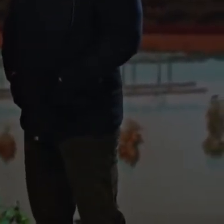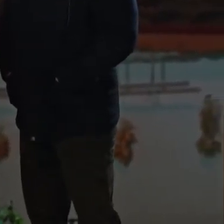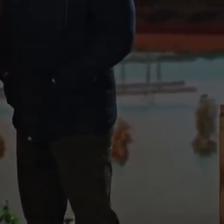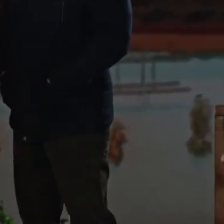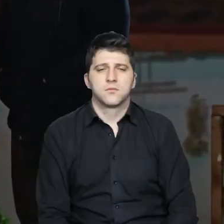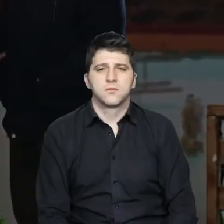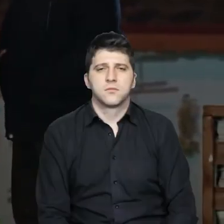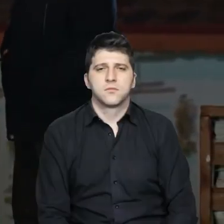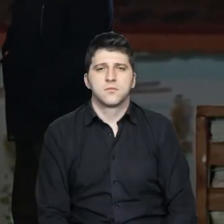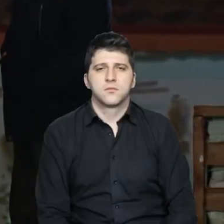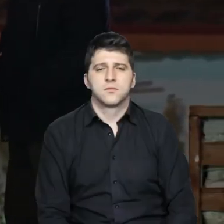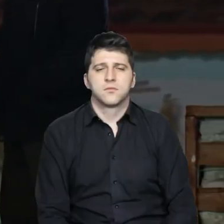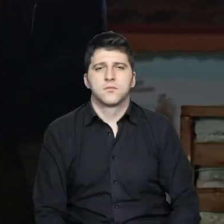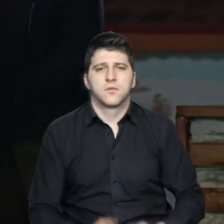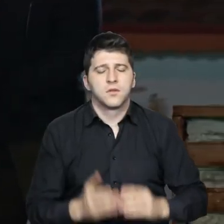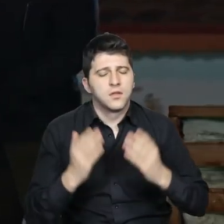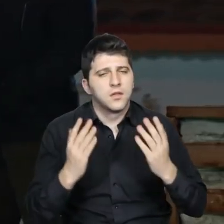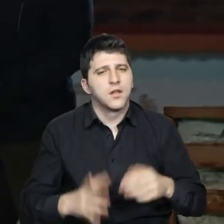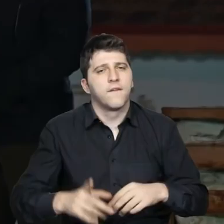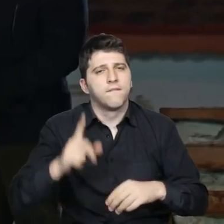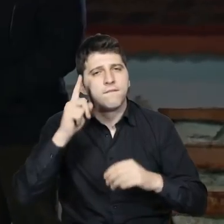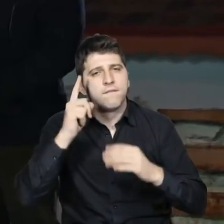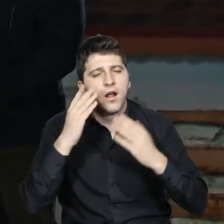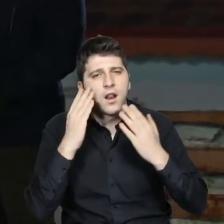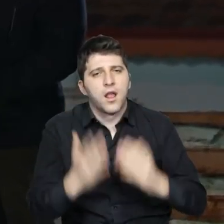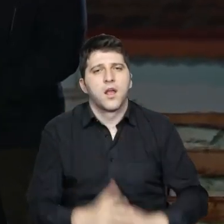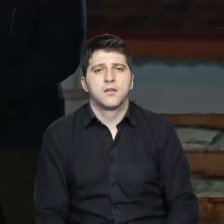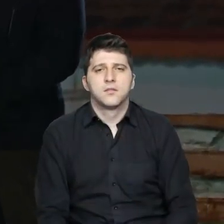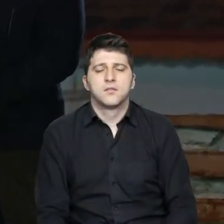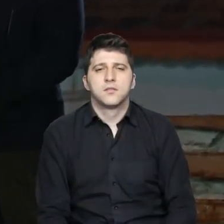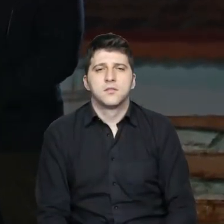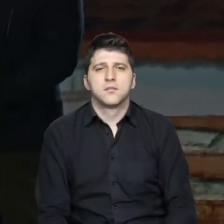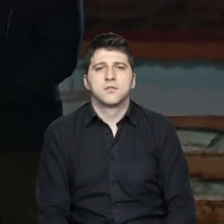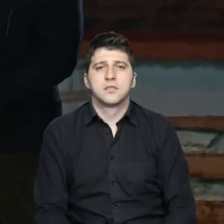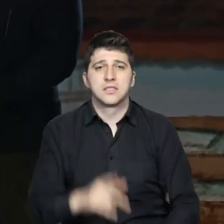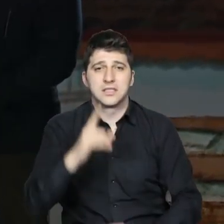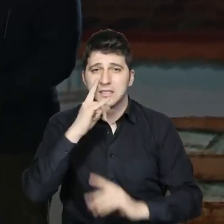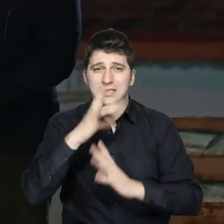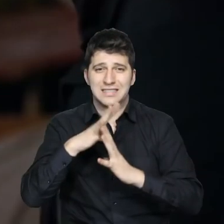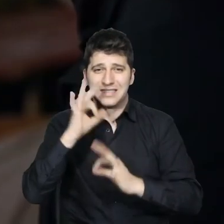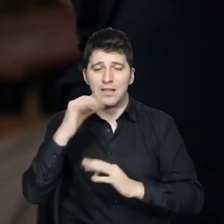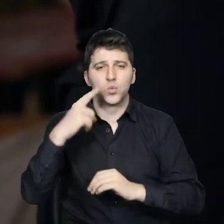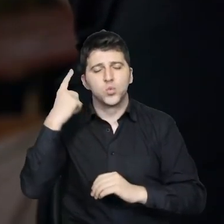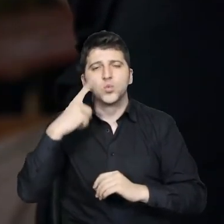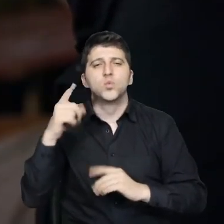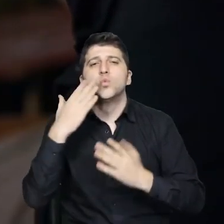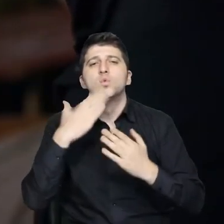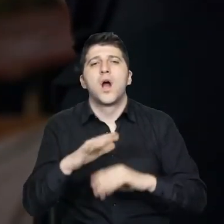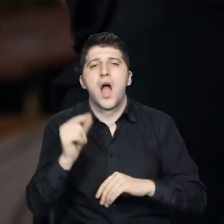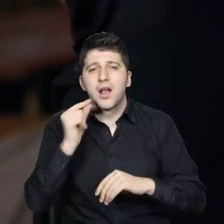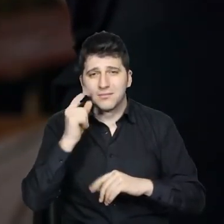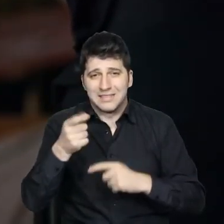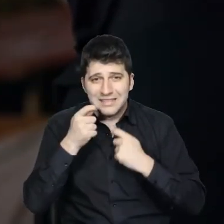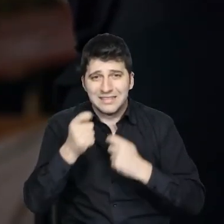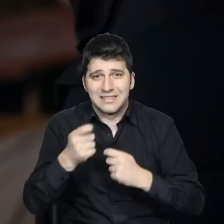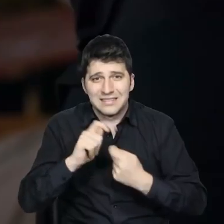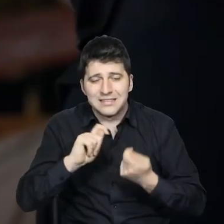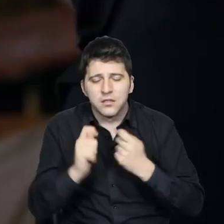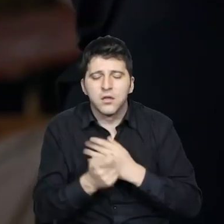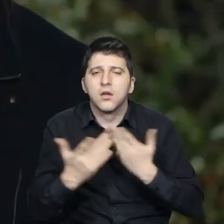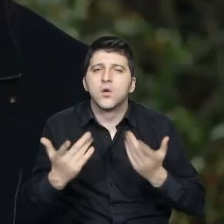Ya vallahi ya. Hiç var ya, insanlık namına bir şey kalmamış ya. Adamı ikna edene kadar